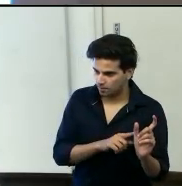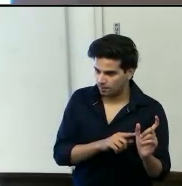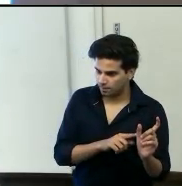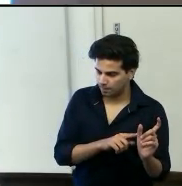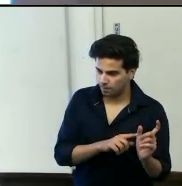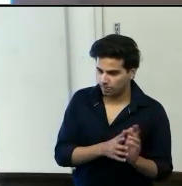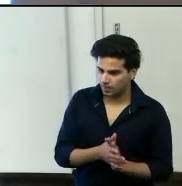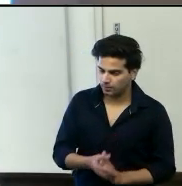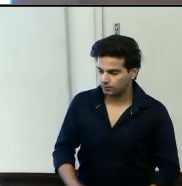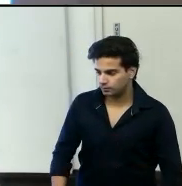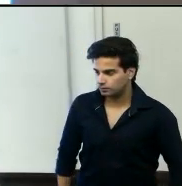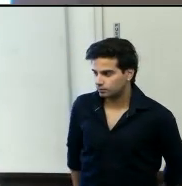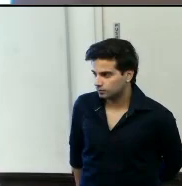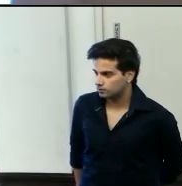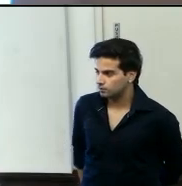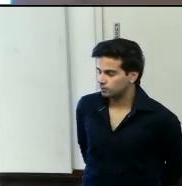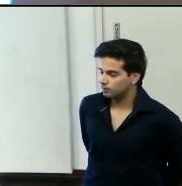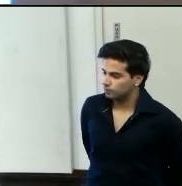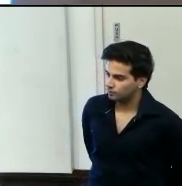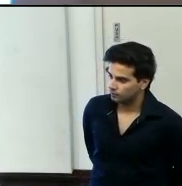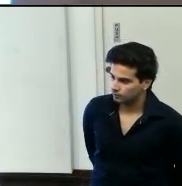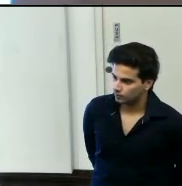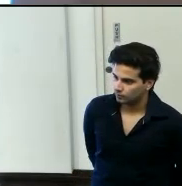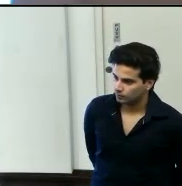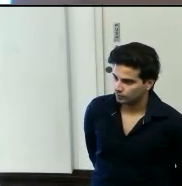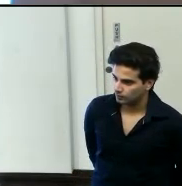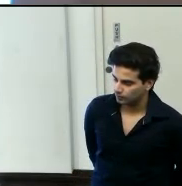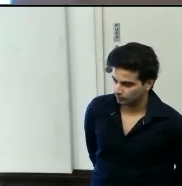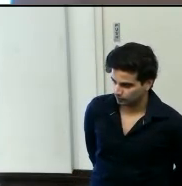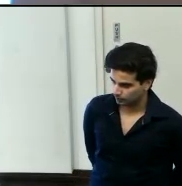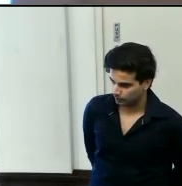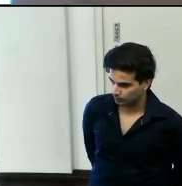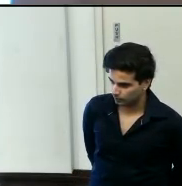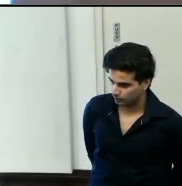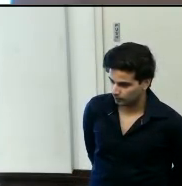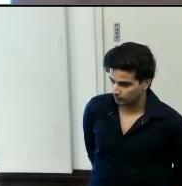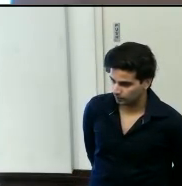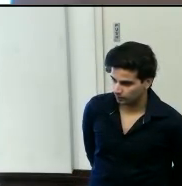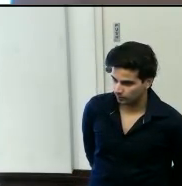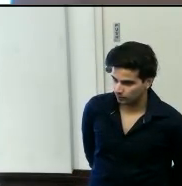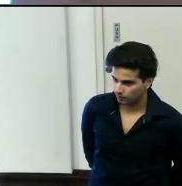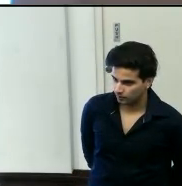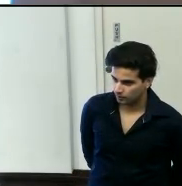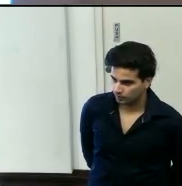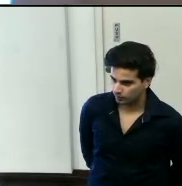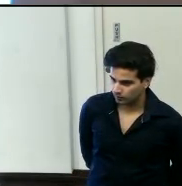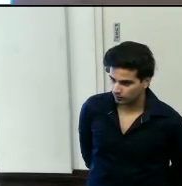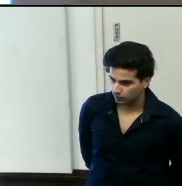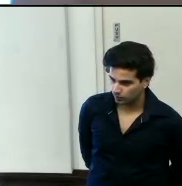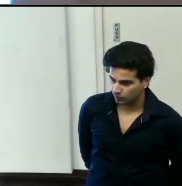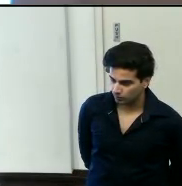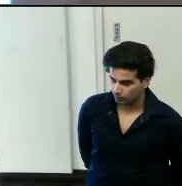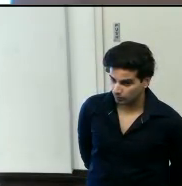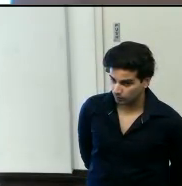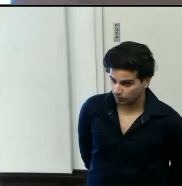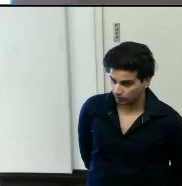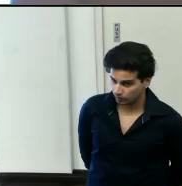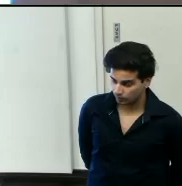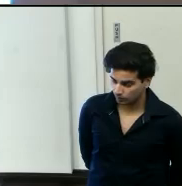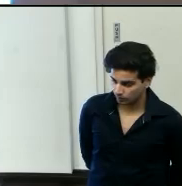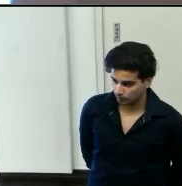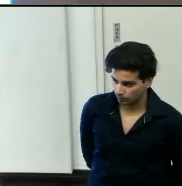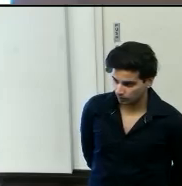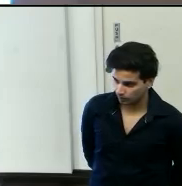ತನ್ಮಯತೆಯಿಂದ ಅದನ್ನು ಅನುಭವಿಸ್ಲಿಕ್ಕೆ ಸಾಧ್ಯ ಇದೆ. ಸುಮಾರು ಸಲ ನೇರವಾಗಿ ಅನುಭವಿಸುವಾಗ ಅದನ್ನು ಬಣ್ಣಿಸಲಿಕ್ಕೆ